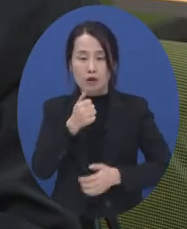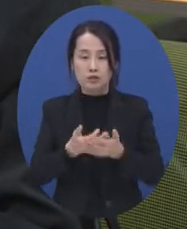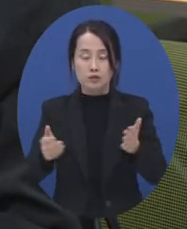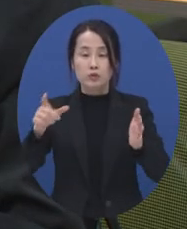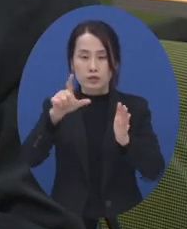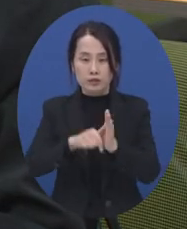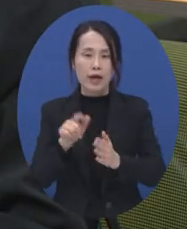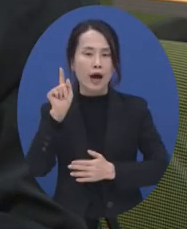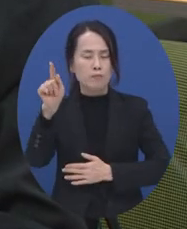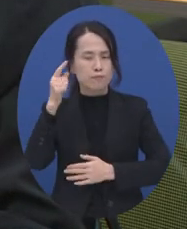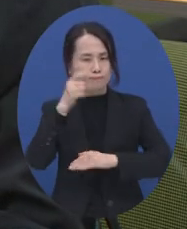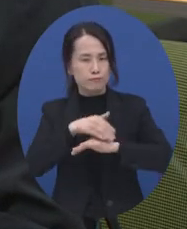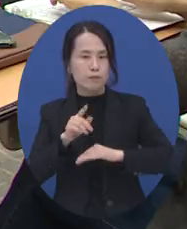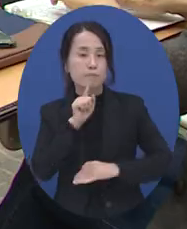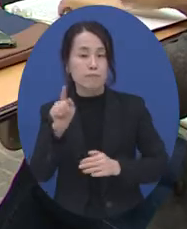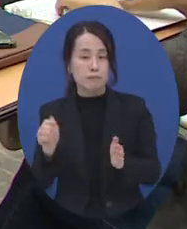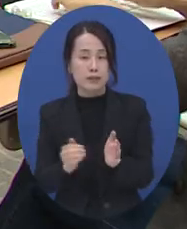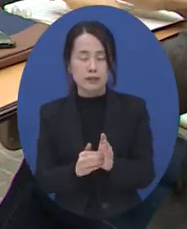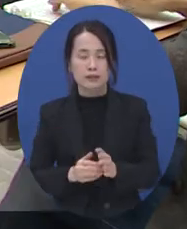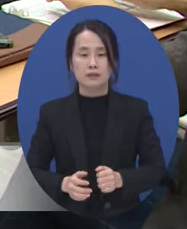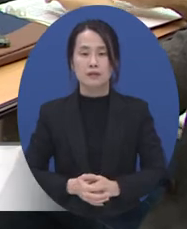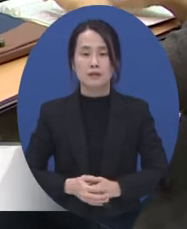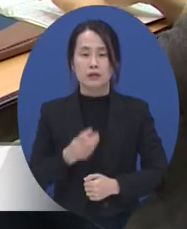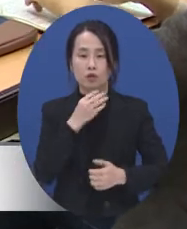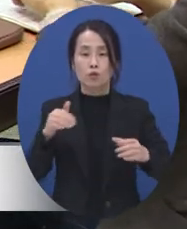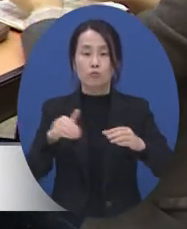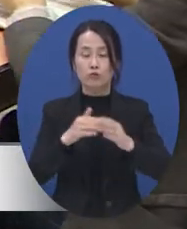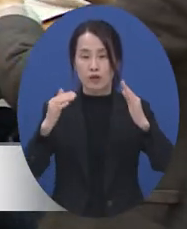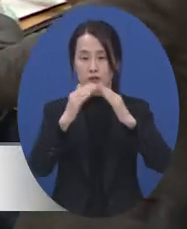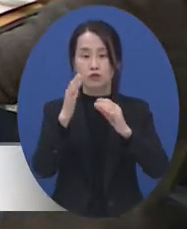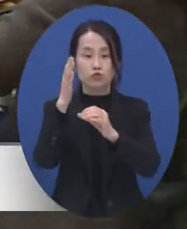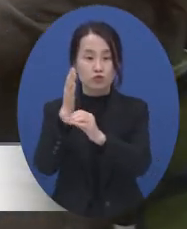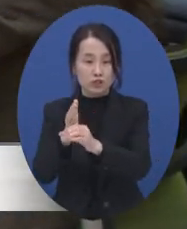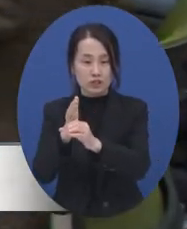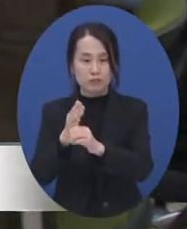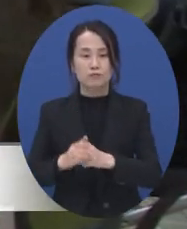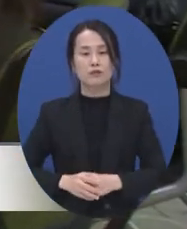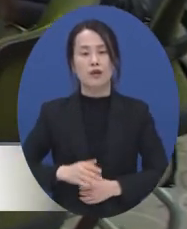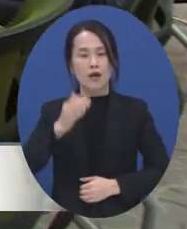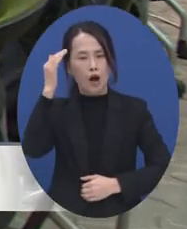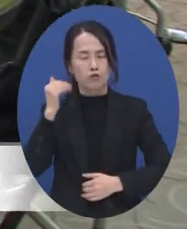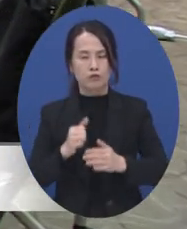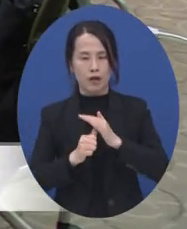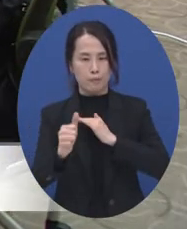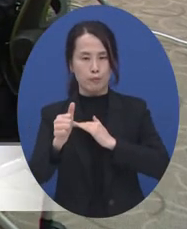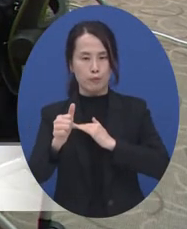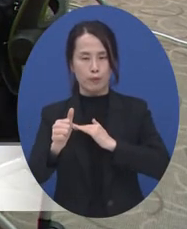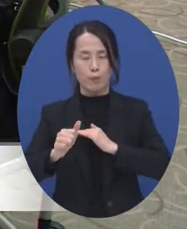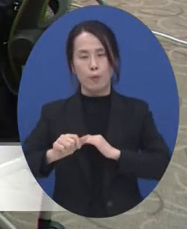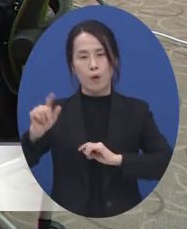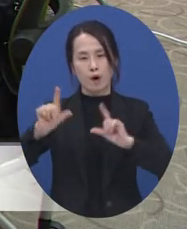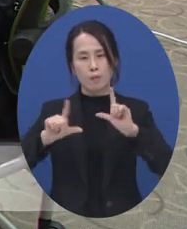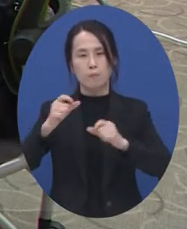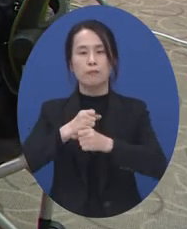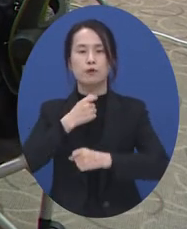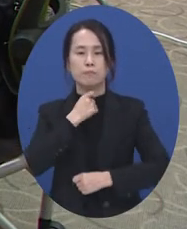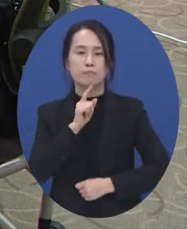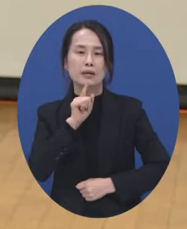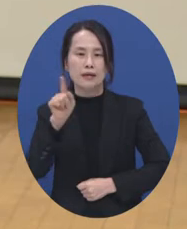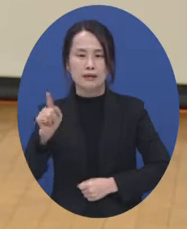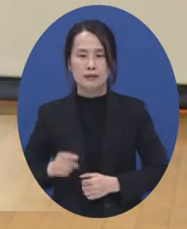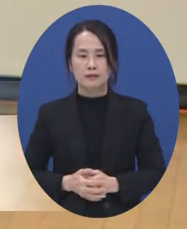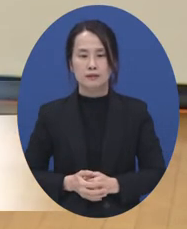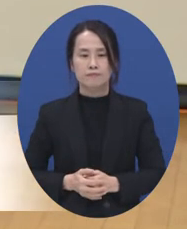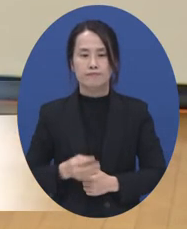앞으로의 포부를 밝혔습니다 경우도 문화의 전당에 중심이 돼 우리나라를 대표하는 작품을 만들고 싶다 고 말했습니다